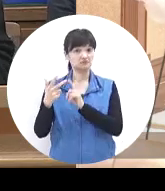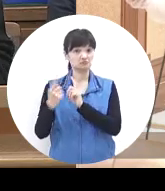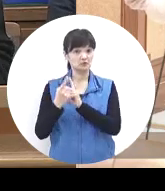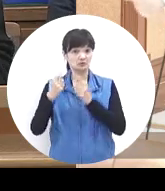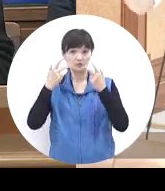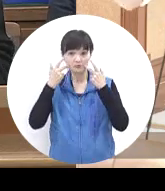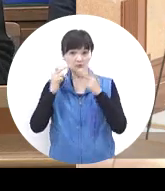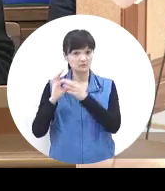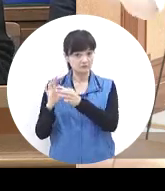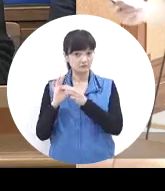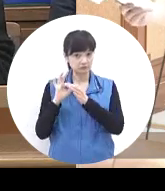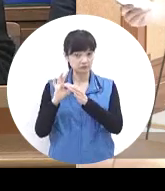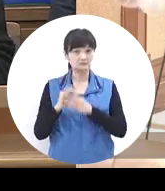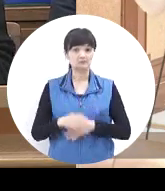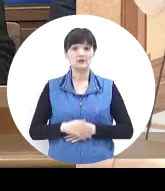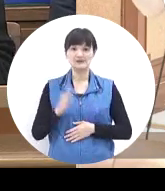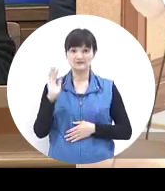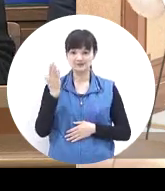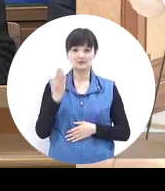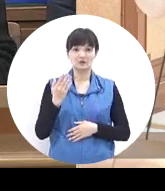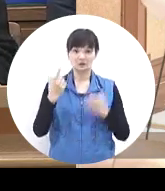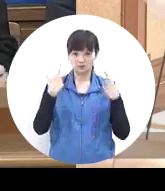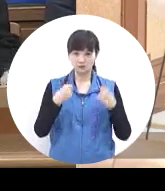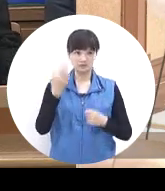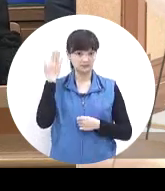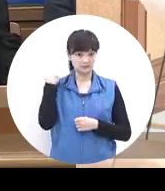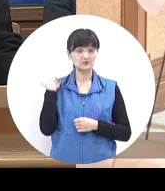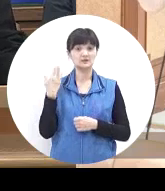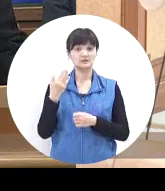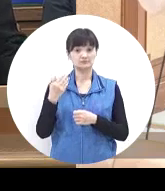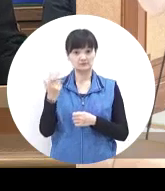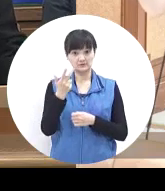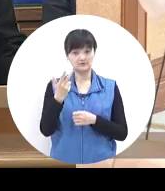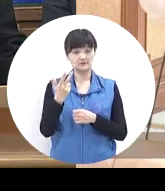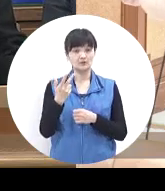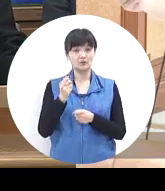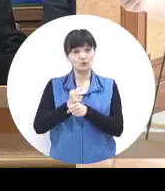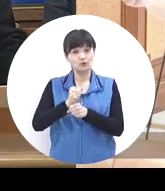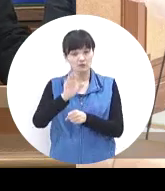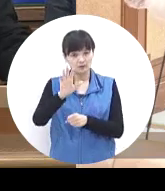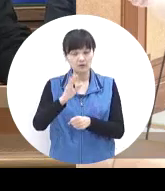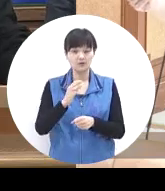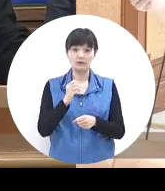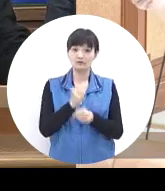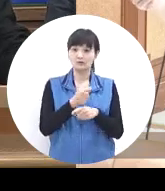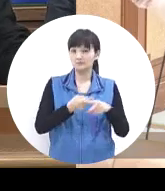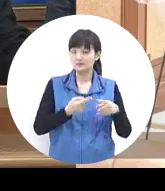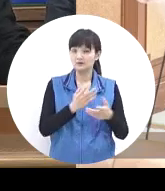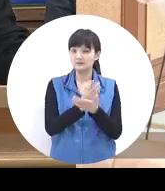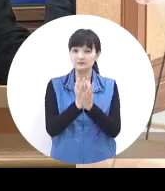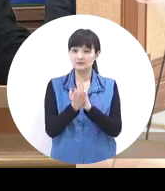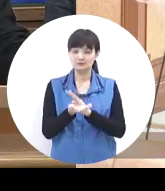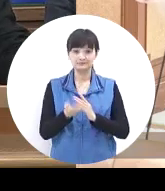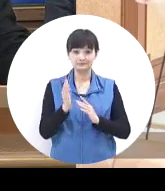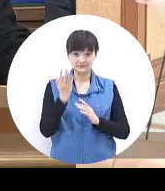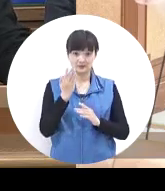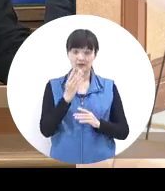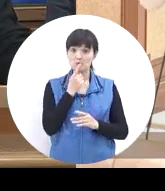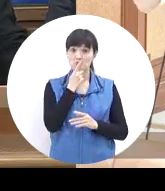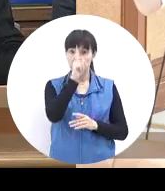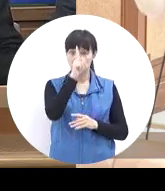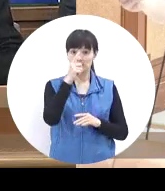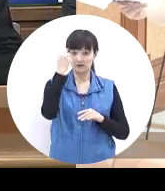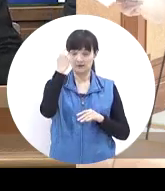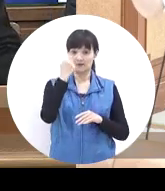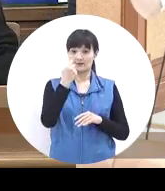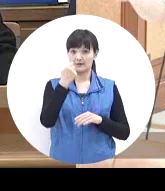这七个内容呢，本来就在做或原本应该做，唯一没有动静的就是原住民族的天使基金，